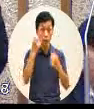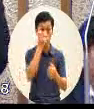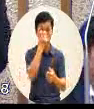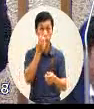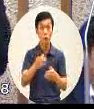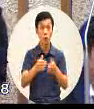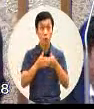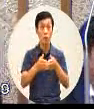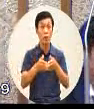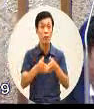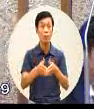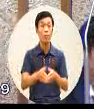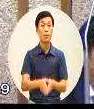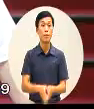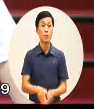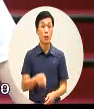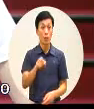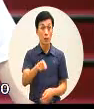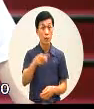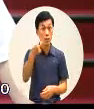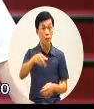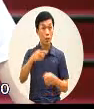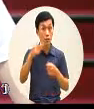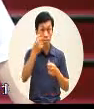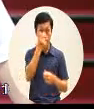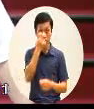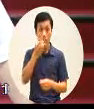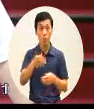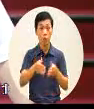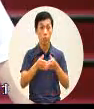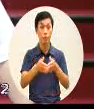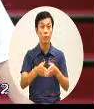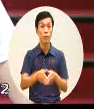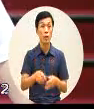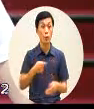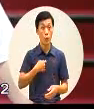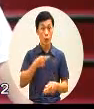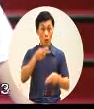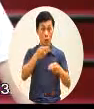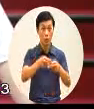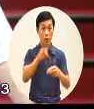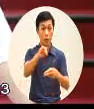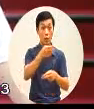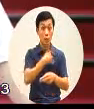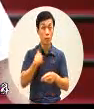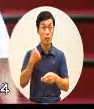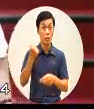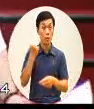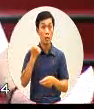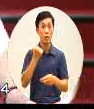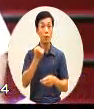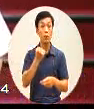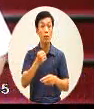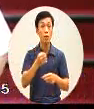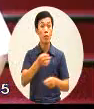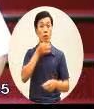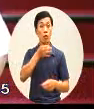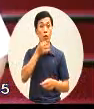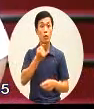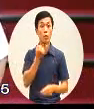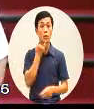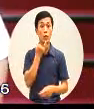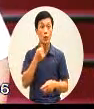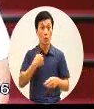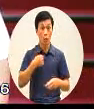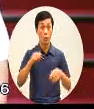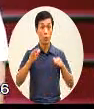那。那这边呢、啊，你好好的去监督一下哈，我相信你有能力去处理好哈。啊，我今